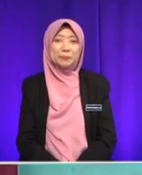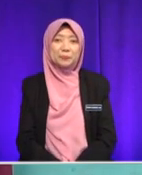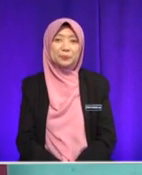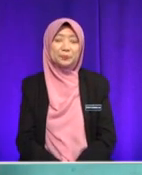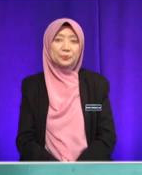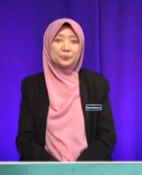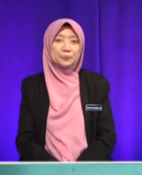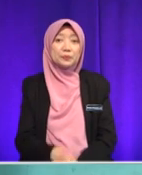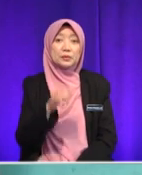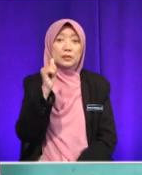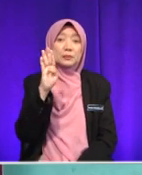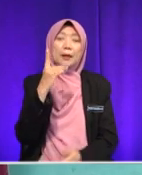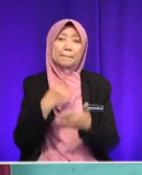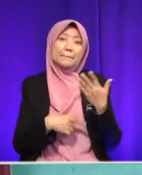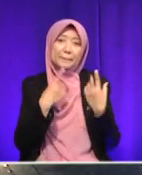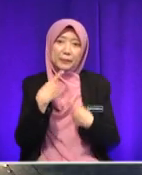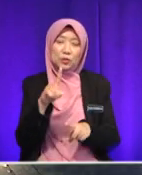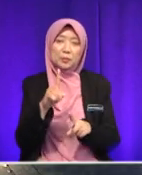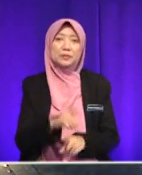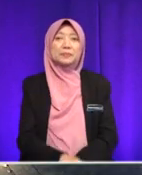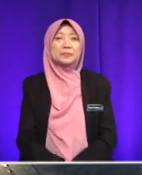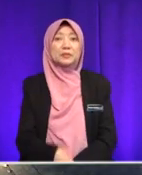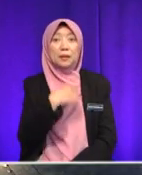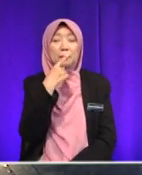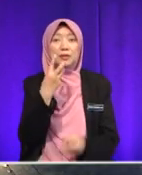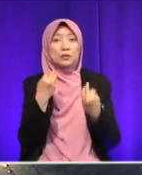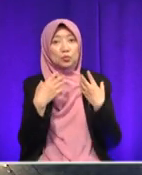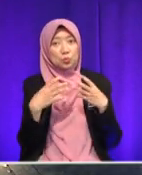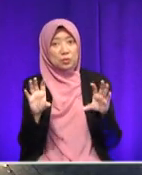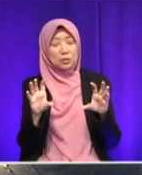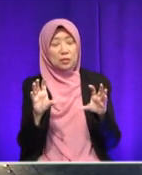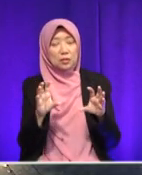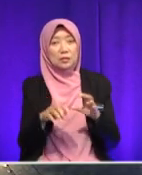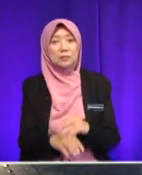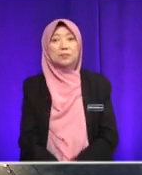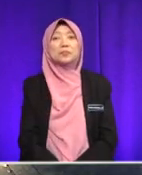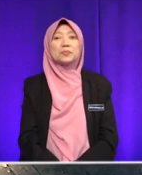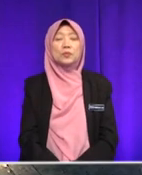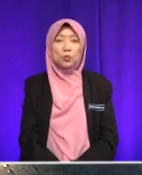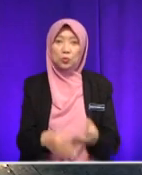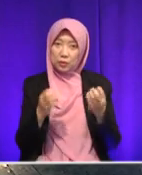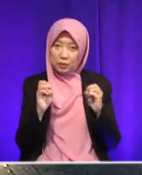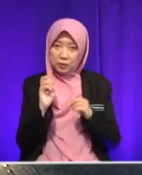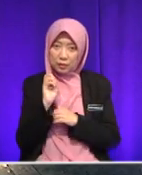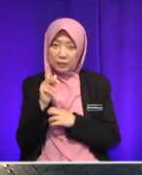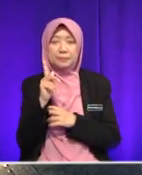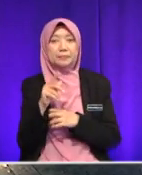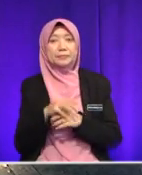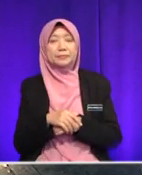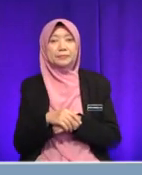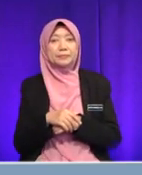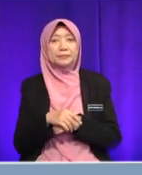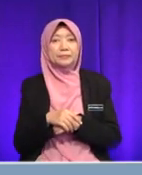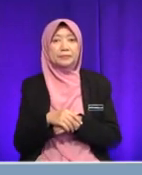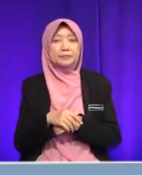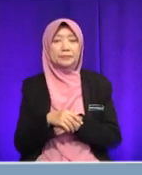lihat. Untuk A, B, apakah jawapannya? Ada yang nak cuba atau masih mencari-cari? Oh, lima yang nak cuba. Silakan. Ini cuba.